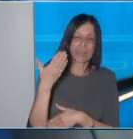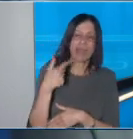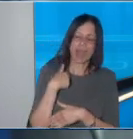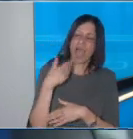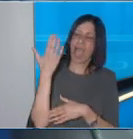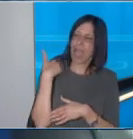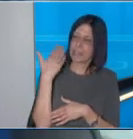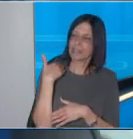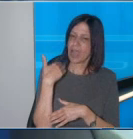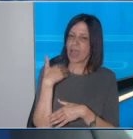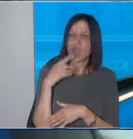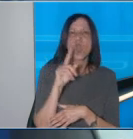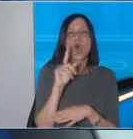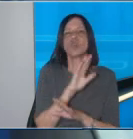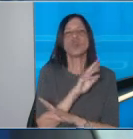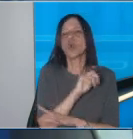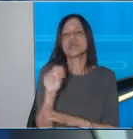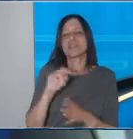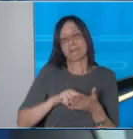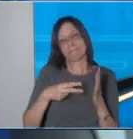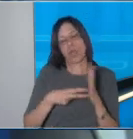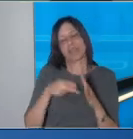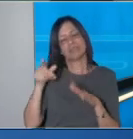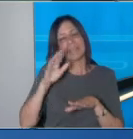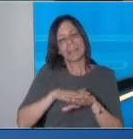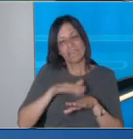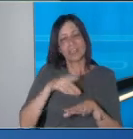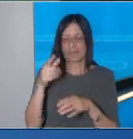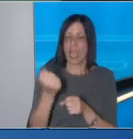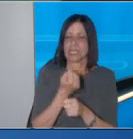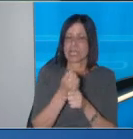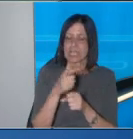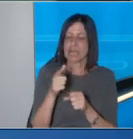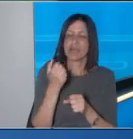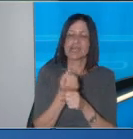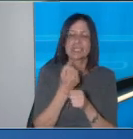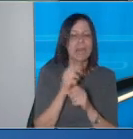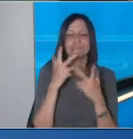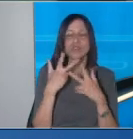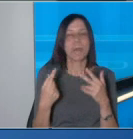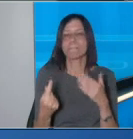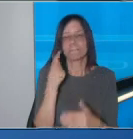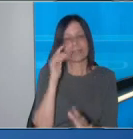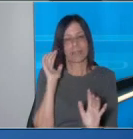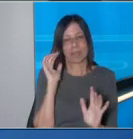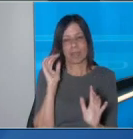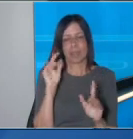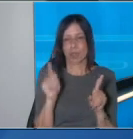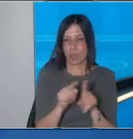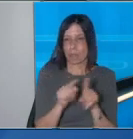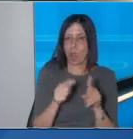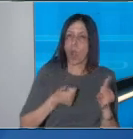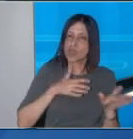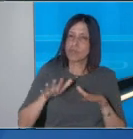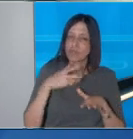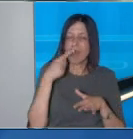שהייתה, ולא בנושאים פוליטיים, זה התפקיד, והיא אכן עשתה זאת, והיא עשתה זאת בצורה מדהימה, וכפי שראש הממשלה